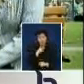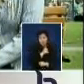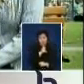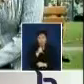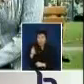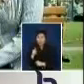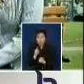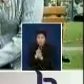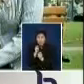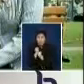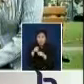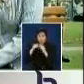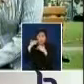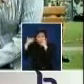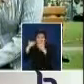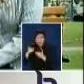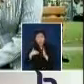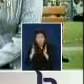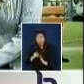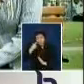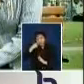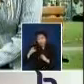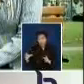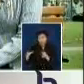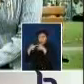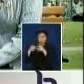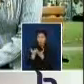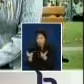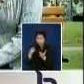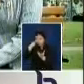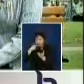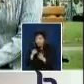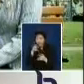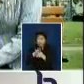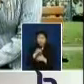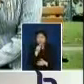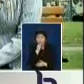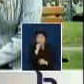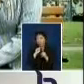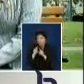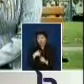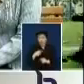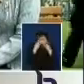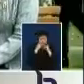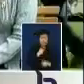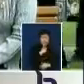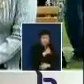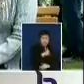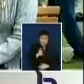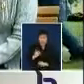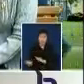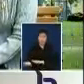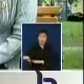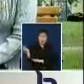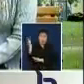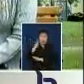ทั้งไปร่วมในกิจกรรมที่คนไทยก็มาส่งเสริมสินค้าไทยในเรื่องของอาหารร่วมกันกับการต้องบอกว่